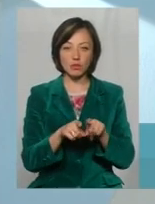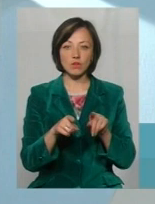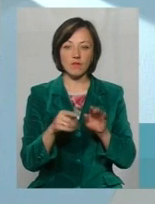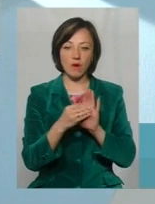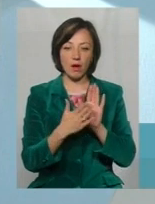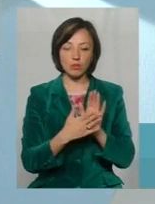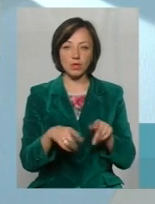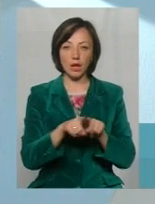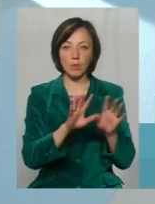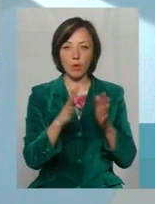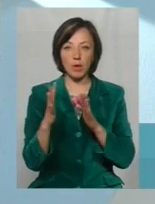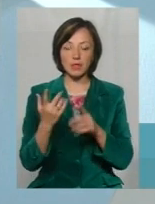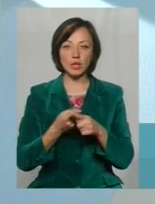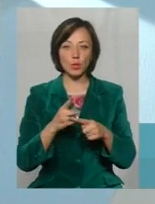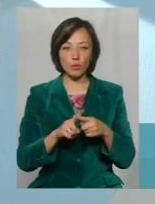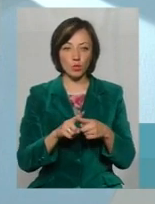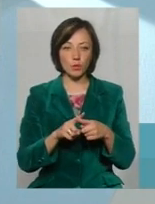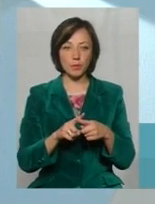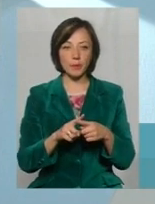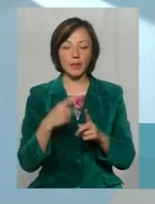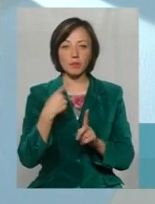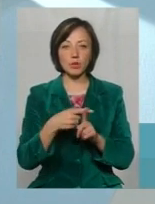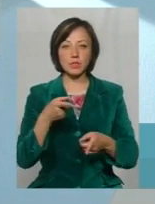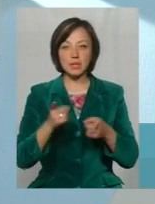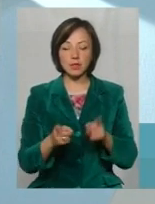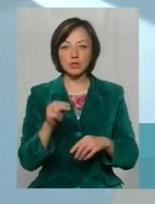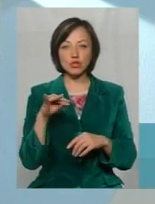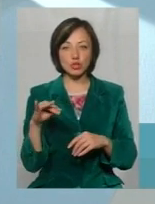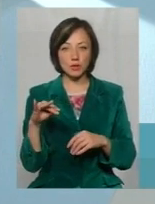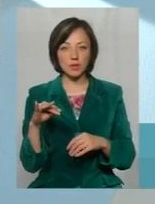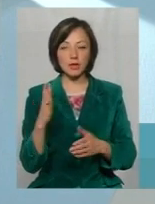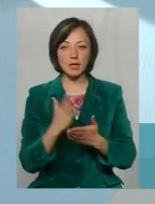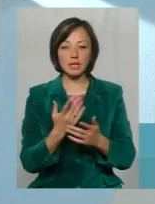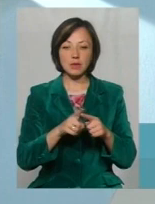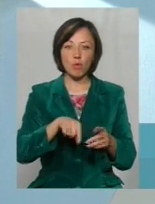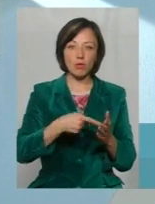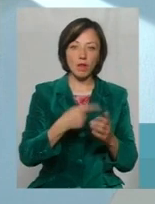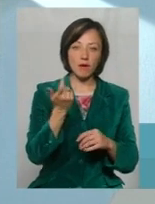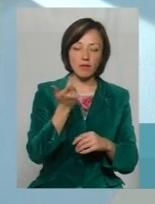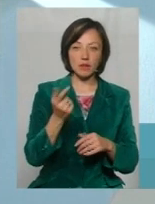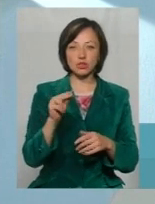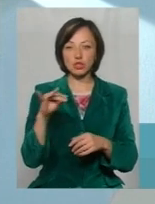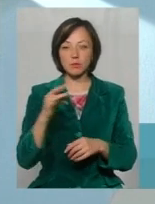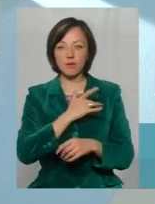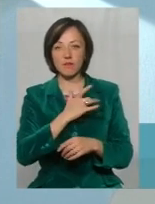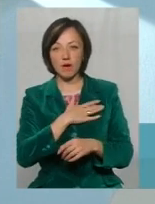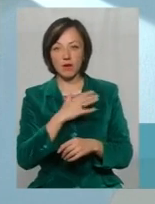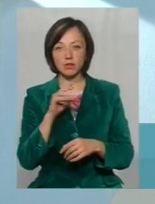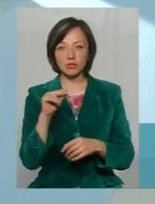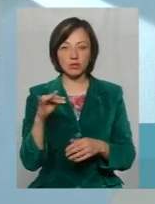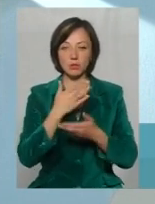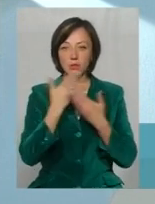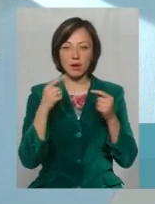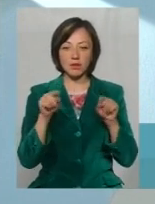такі моменти. Тому і плюс, дійсно, чи є це комунальна власність, чи все-таки приватна, чи немає